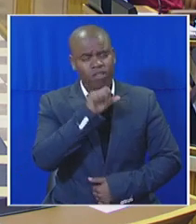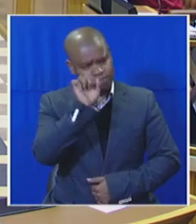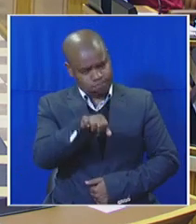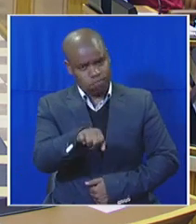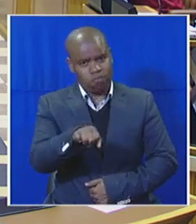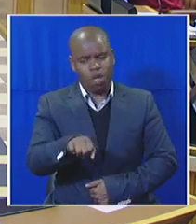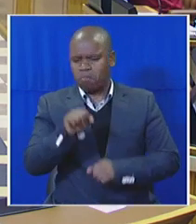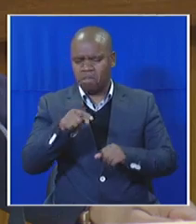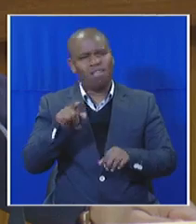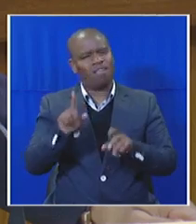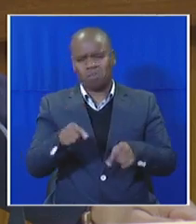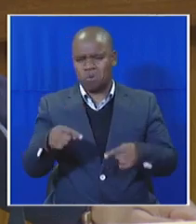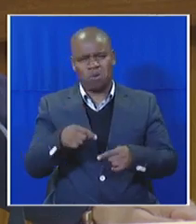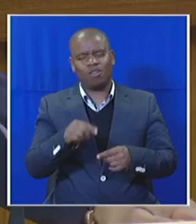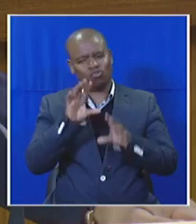Ngizohleka.